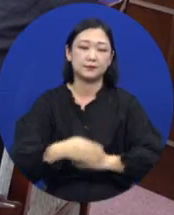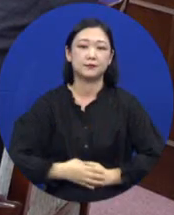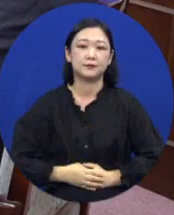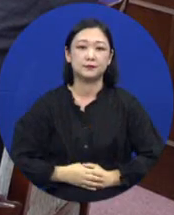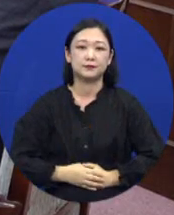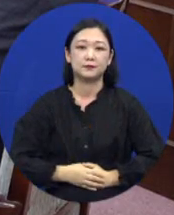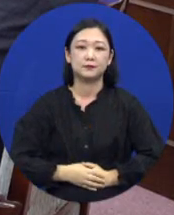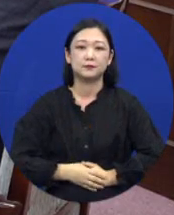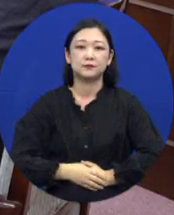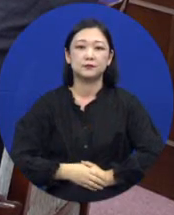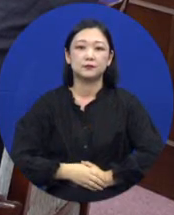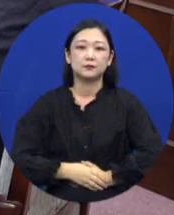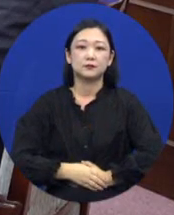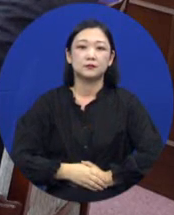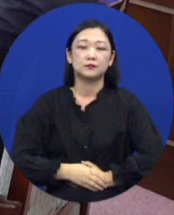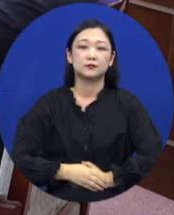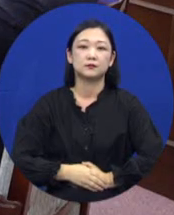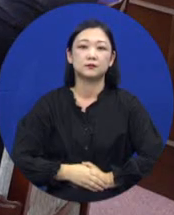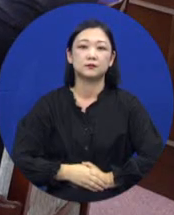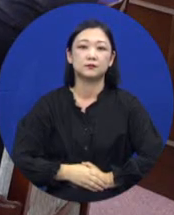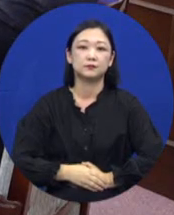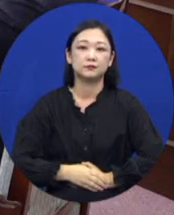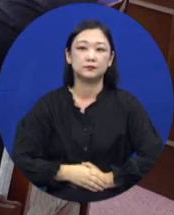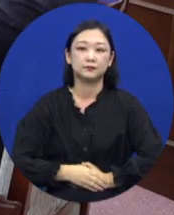mbc 뉴스 소원 일입니다